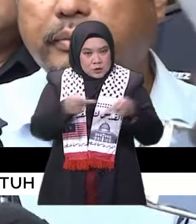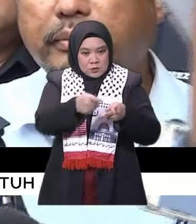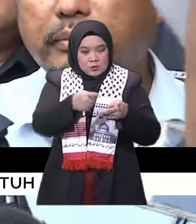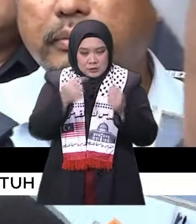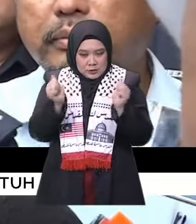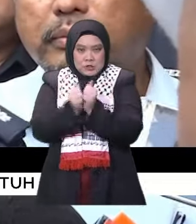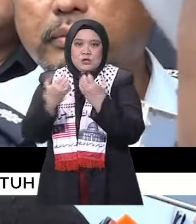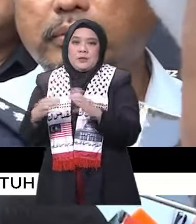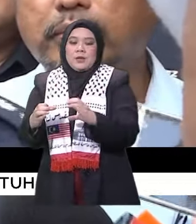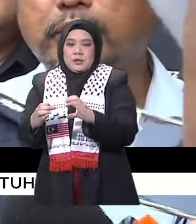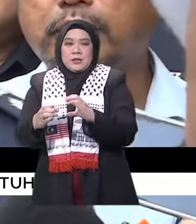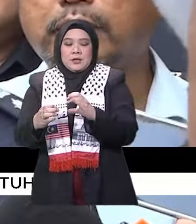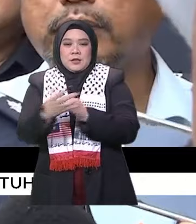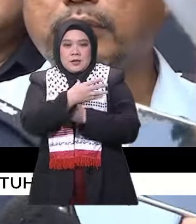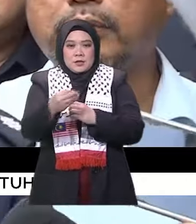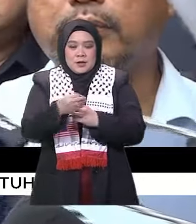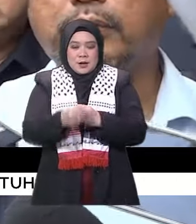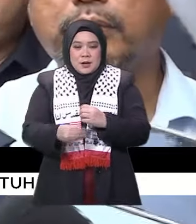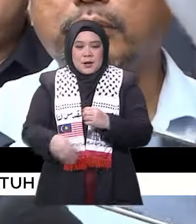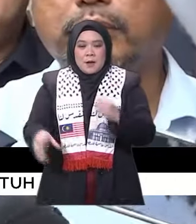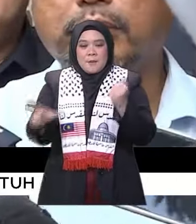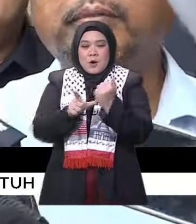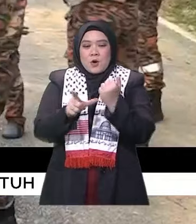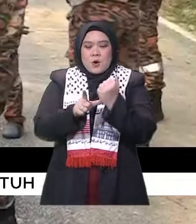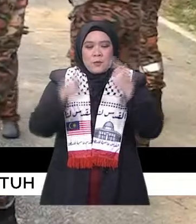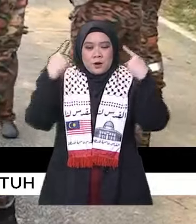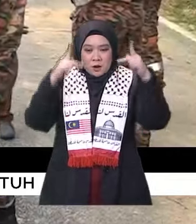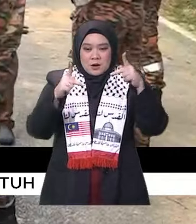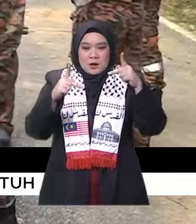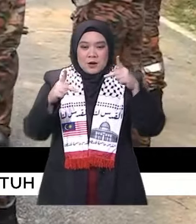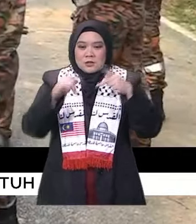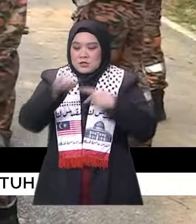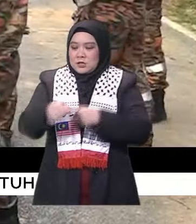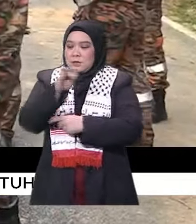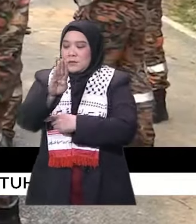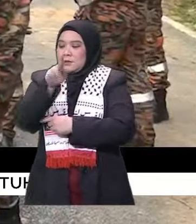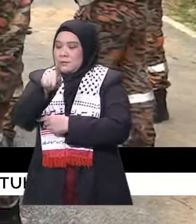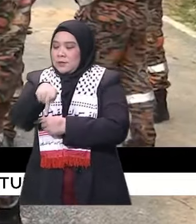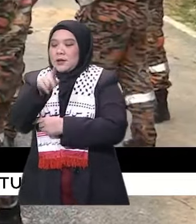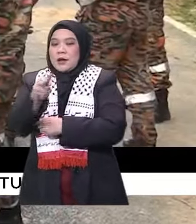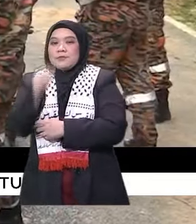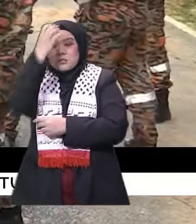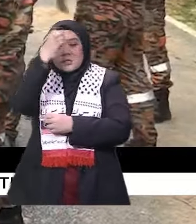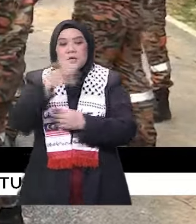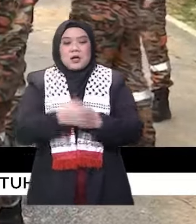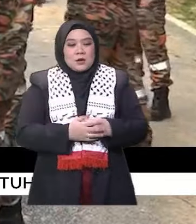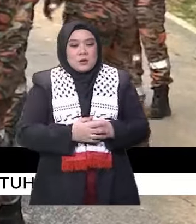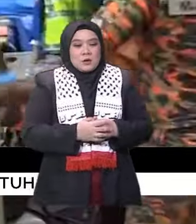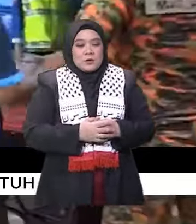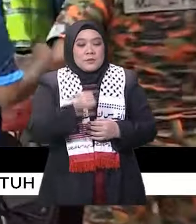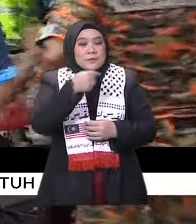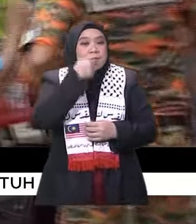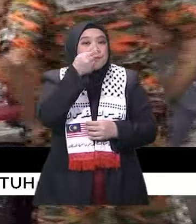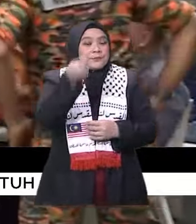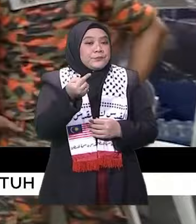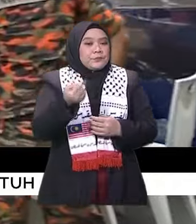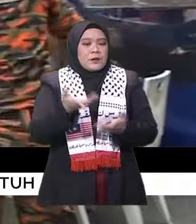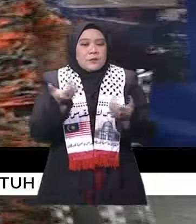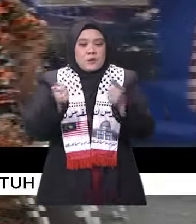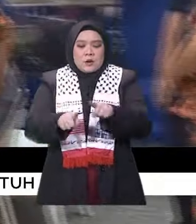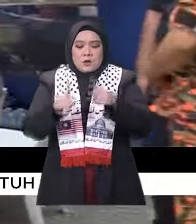segeralah sementara itu penolong pengarah operasi jabatan Bomba dan penyelamat Malaysia jbpm Selangor Ahmad Mukhlis mokhtar berkata